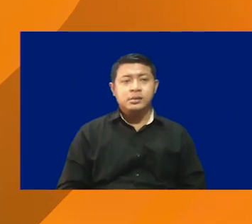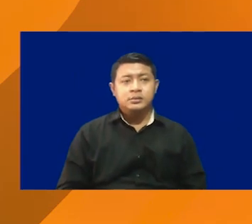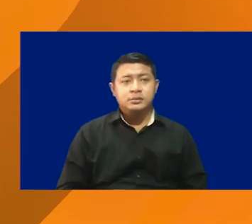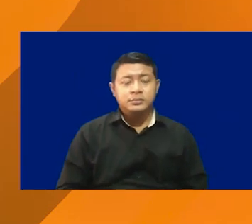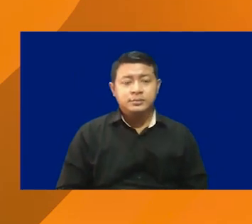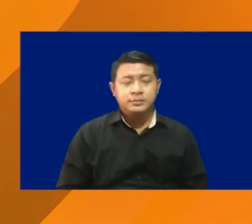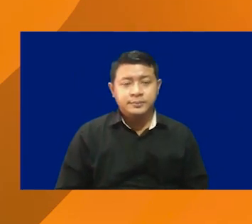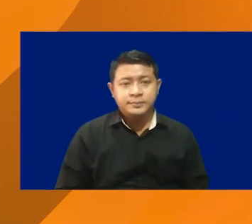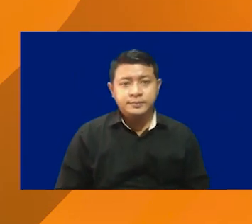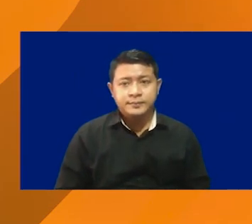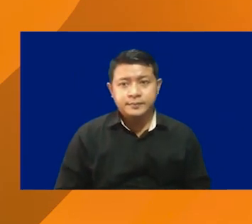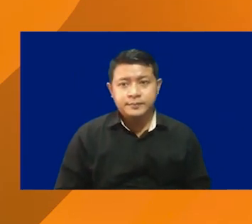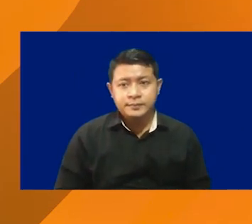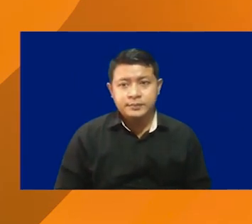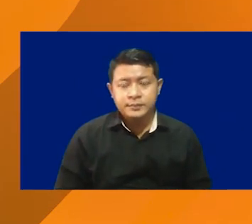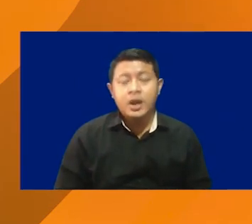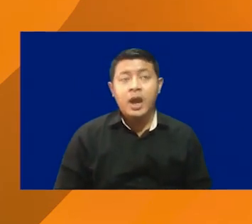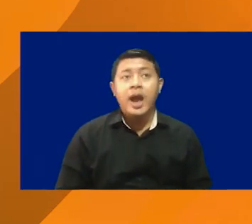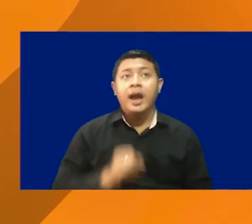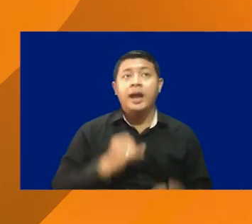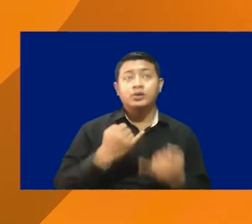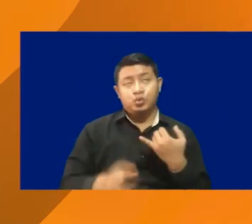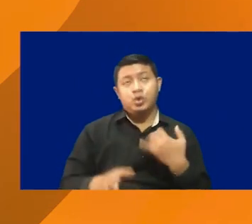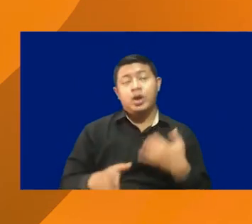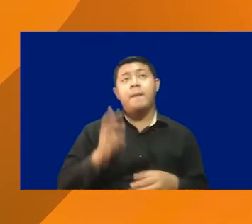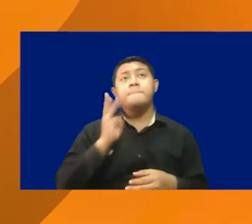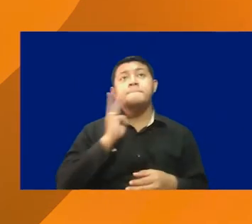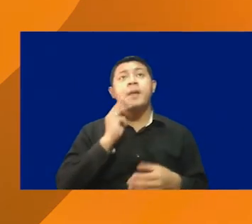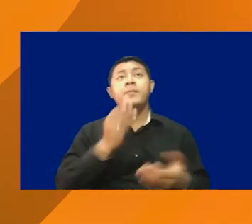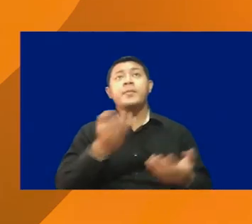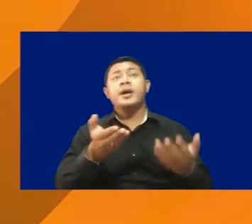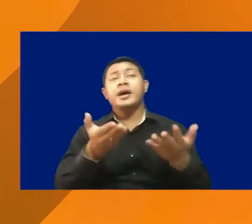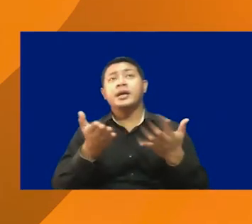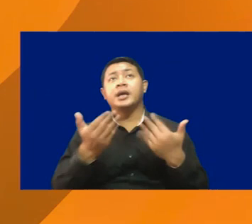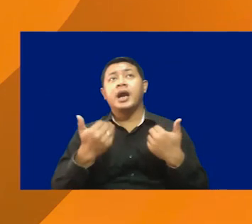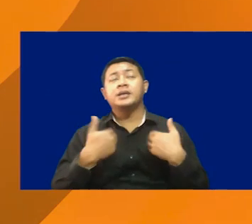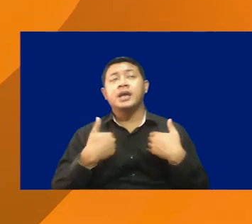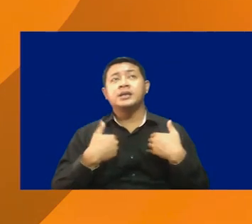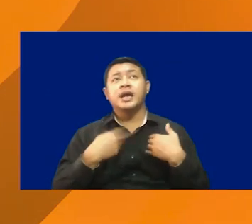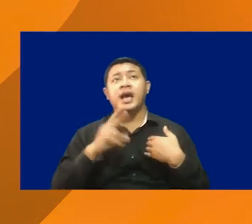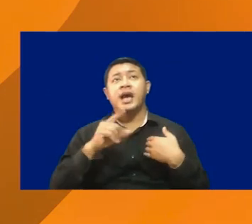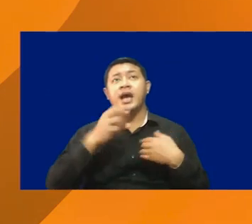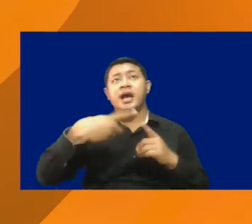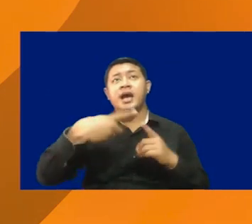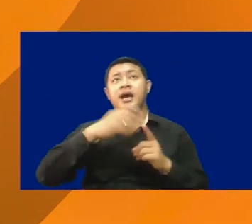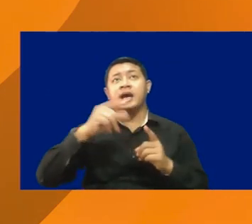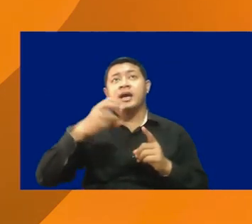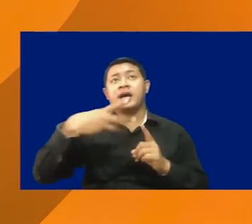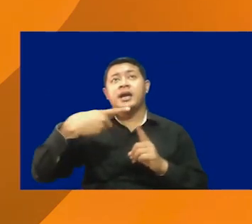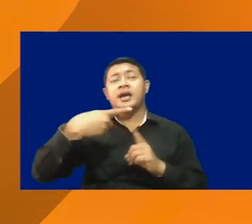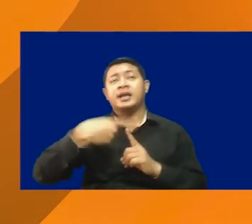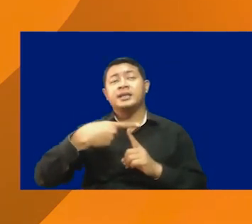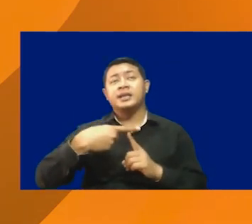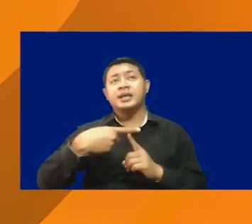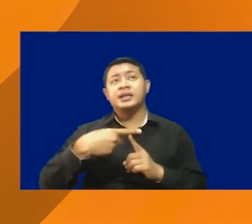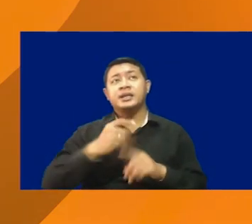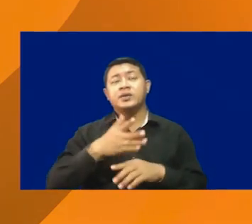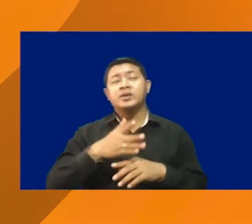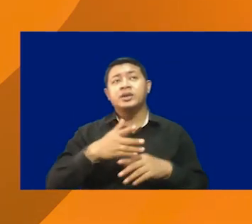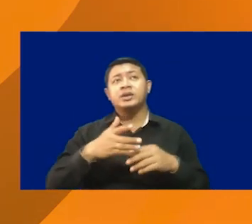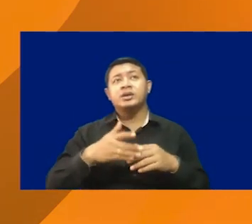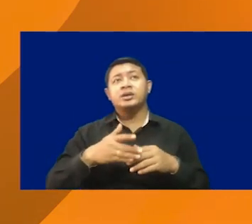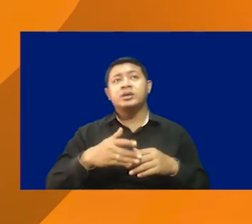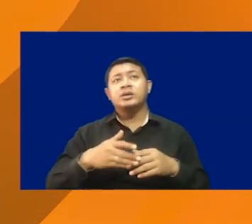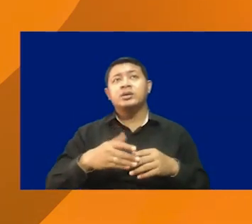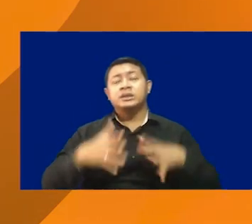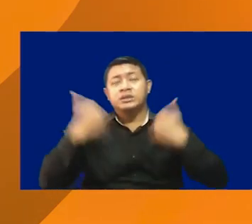Sampai pada suatu saat, mama saya mengajak saya untuk ikut retret penyembuhan luka batin. Saat